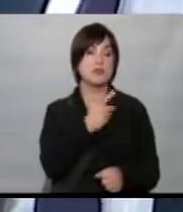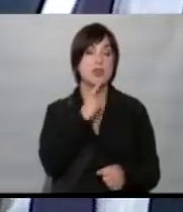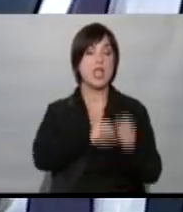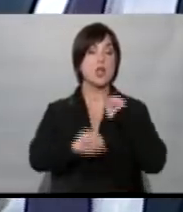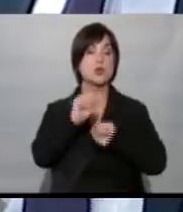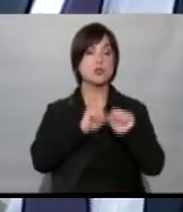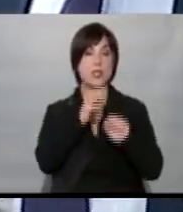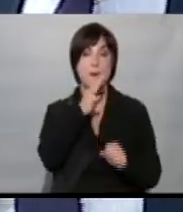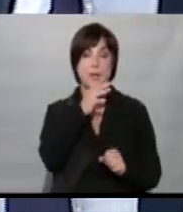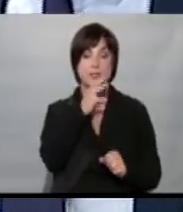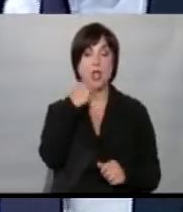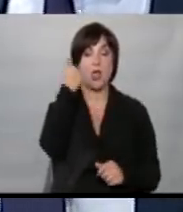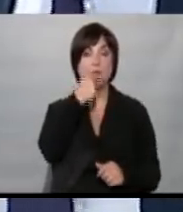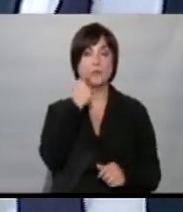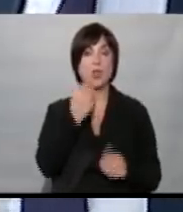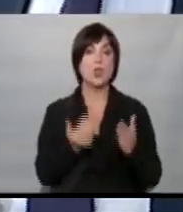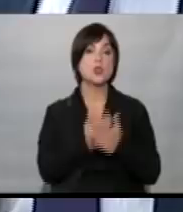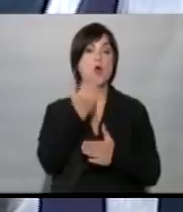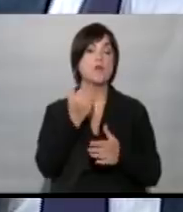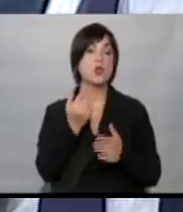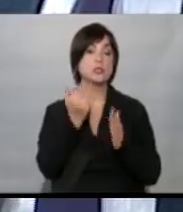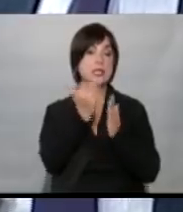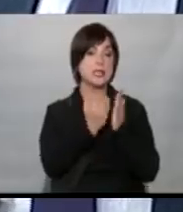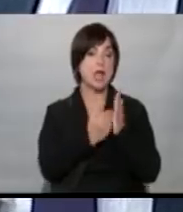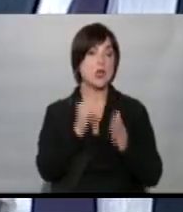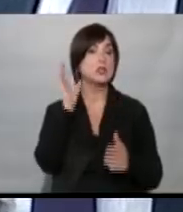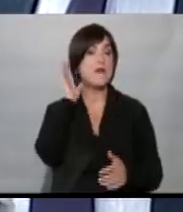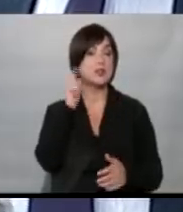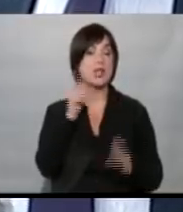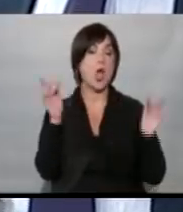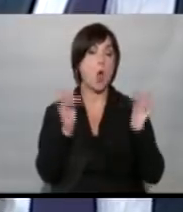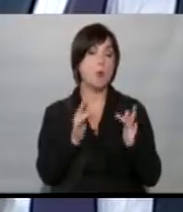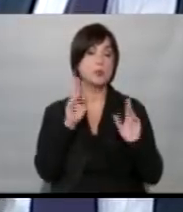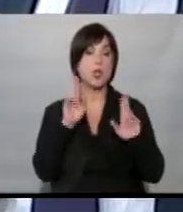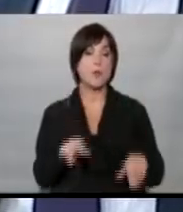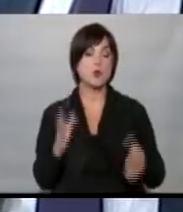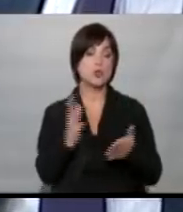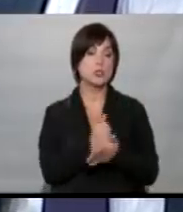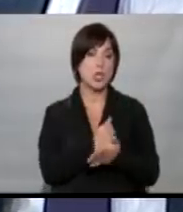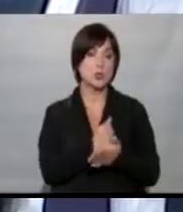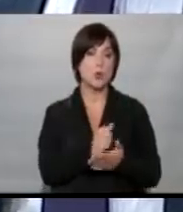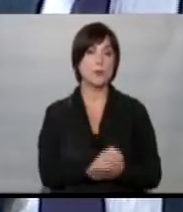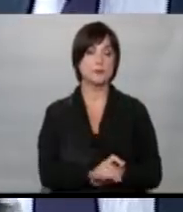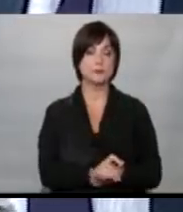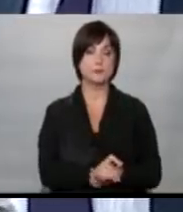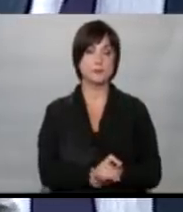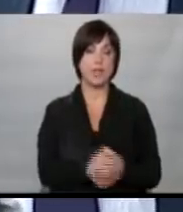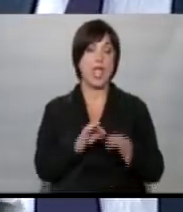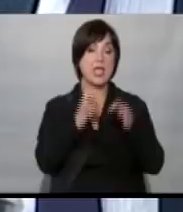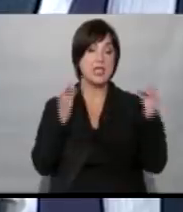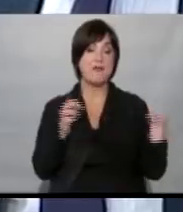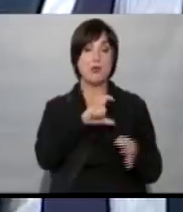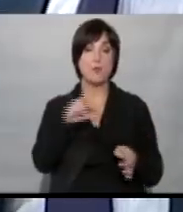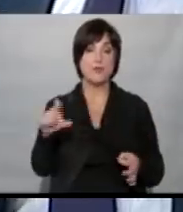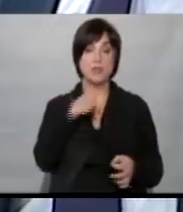штити македонскиот идентитет. Се повикува на новиот закон за влада, каде што опозицијата може да добие во... Ма јавен обвинител